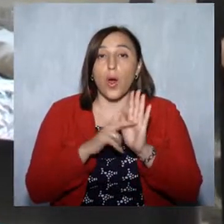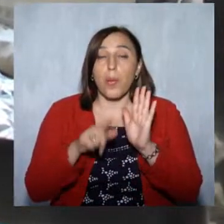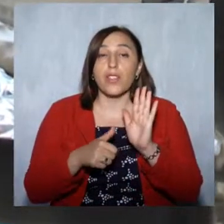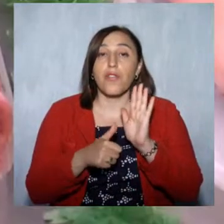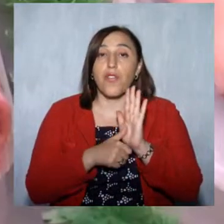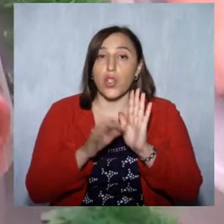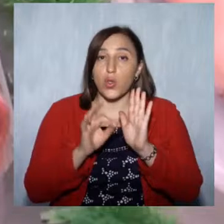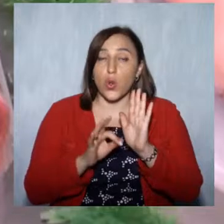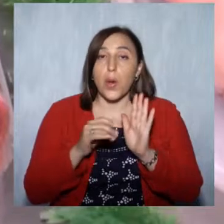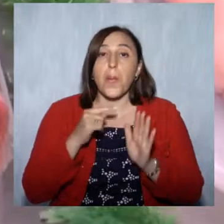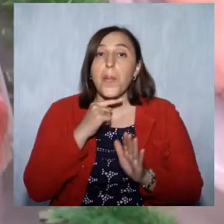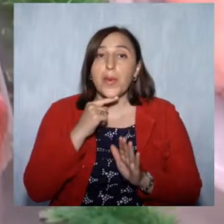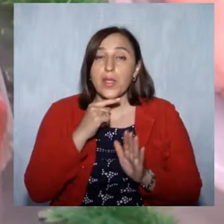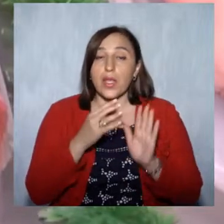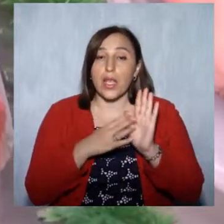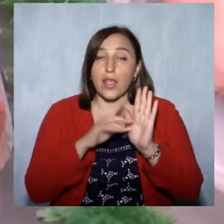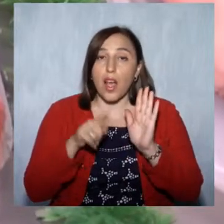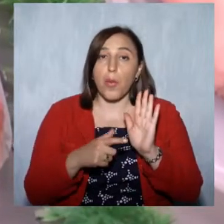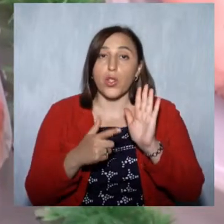8.6%-ով, միսը